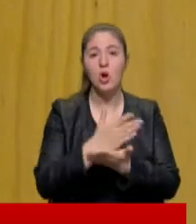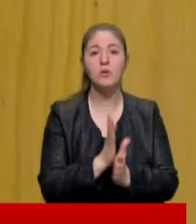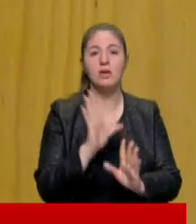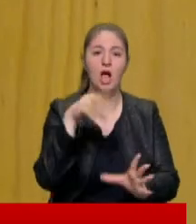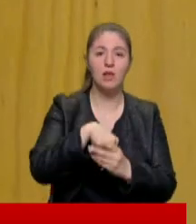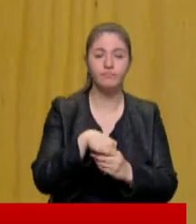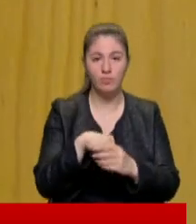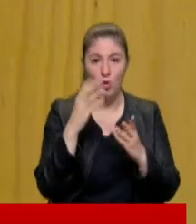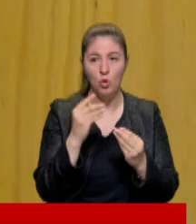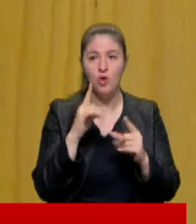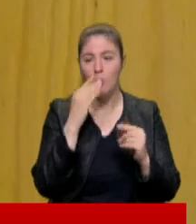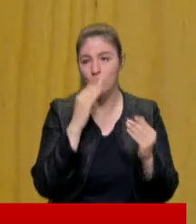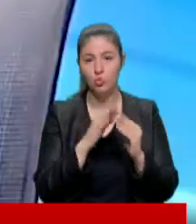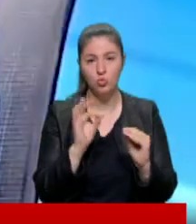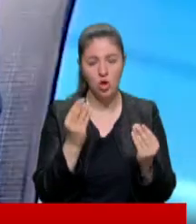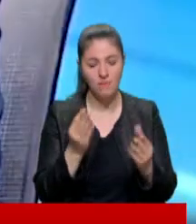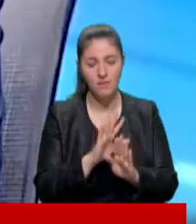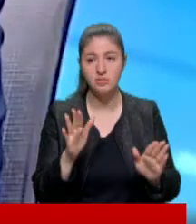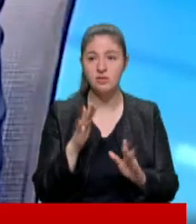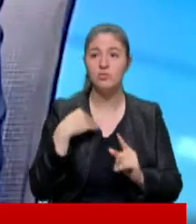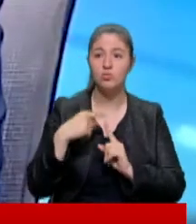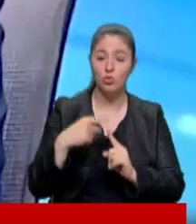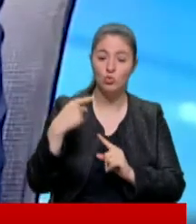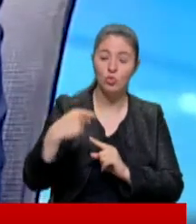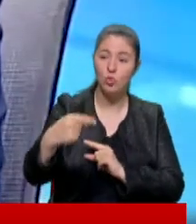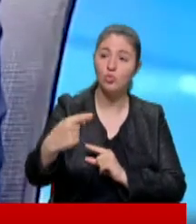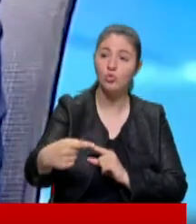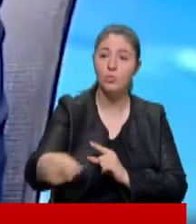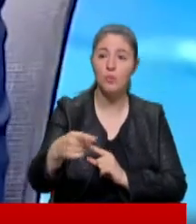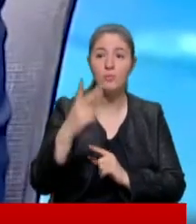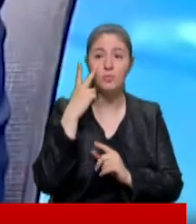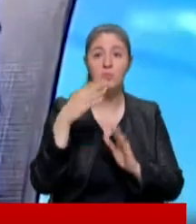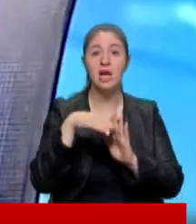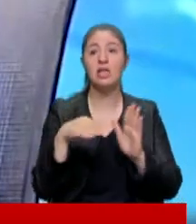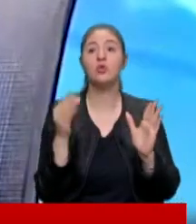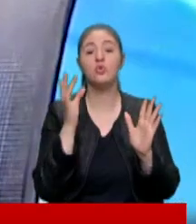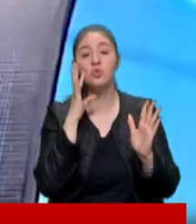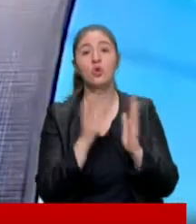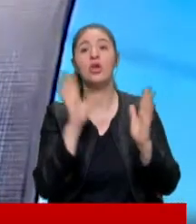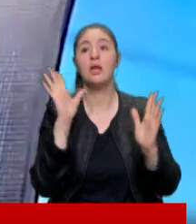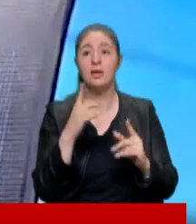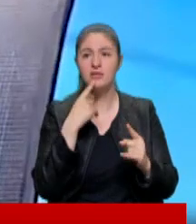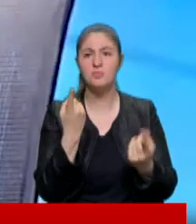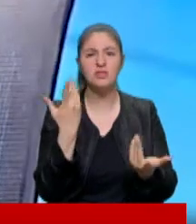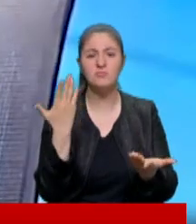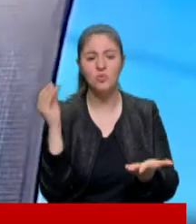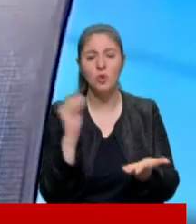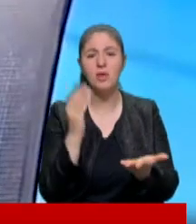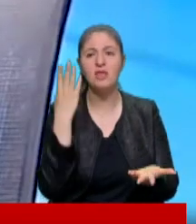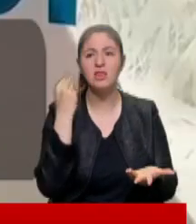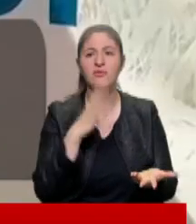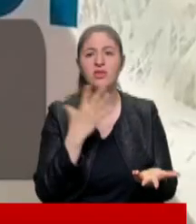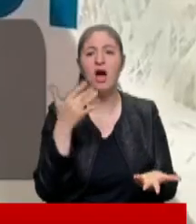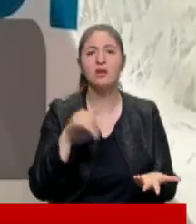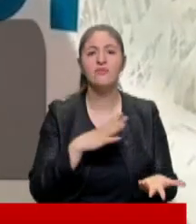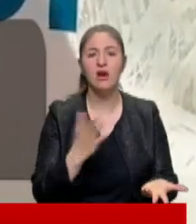bölünmez bütünlüğüne aykırı olamaz. Torunlarımız, torunlarımızın torunları da bu maddelere dokunamaz diye bir kayıt koymanın ne anlamı var? Kimin hakkı var